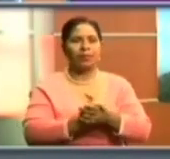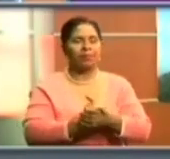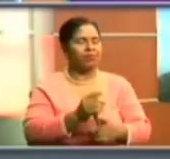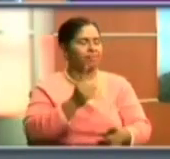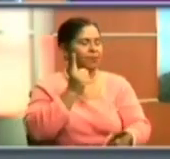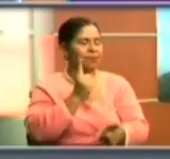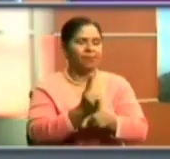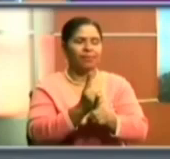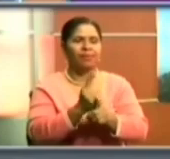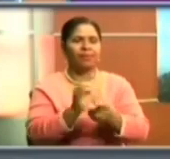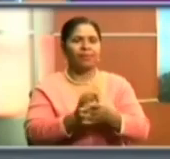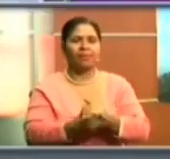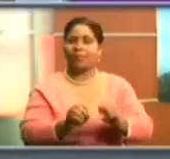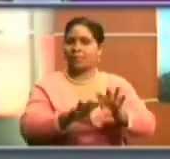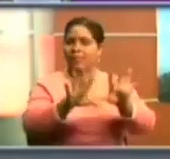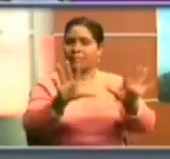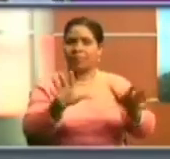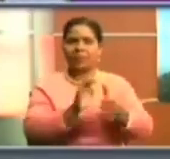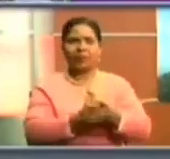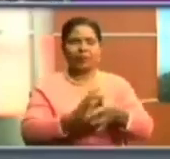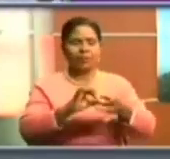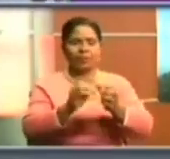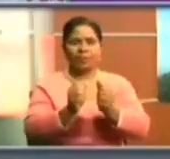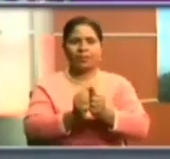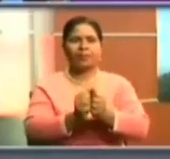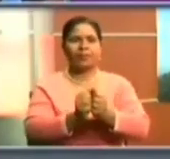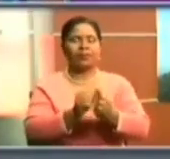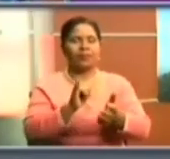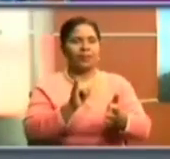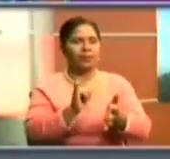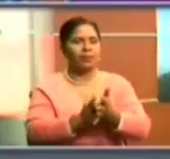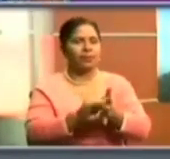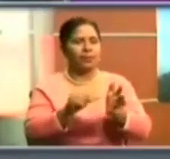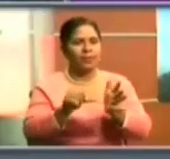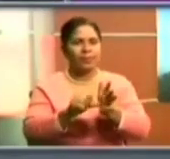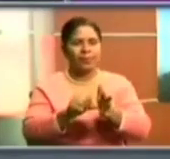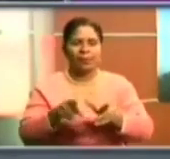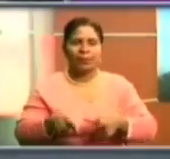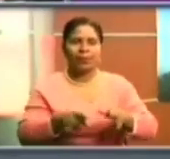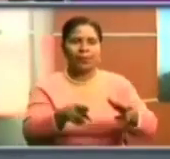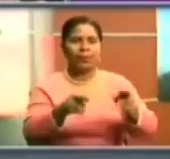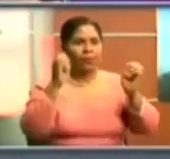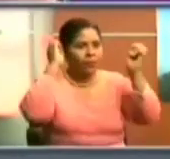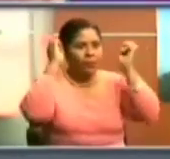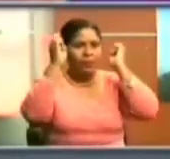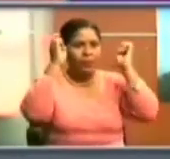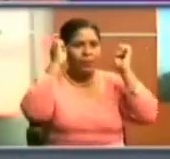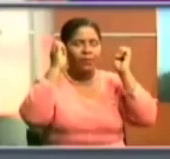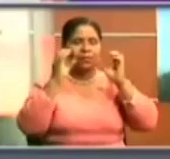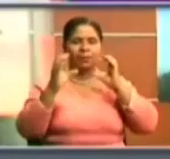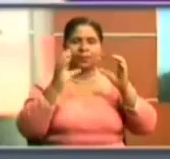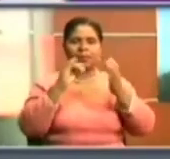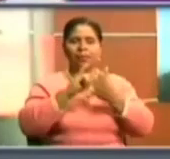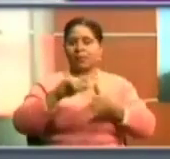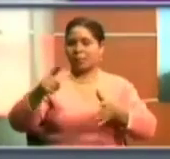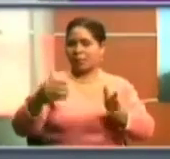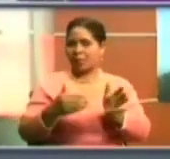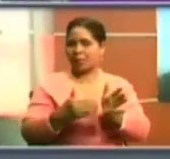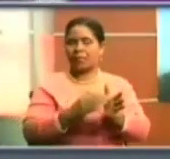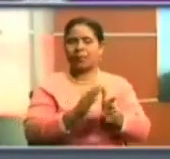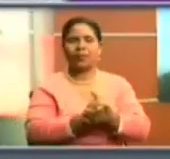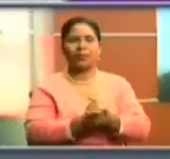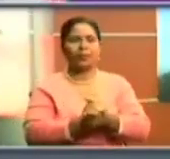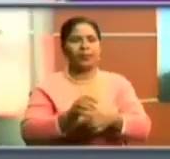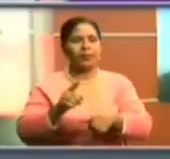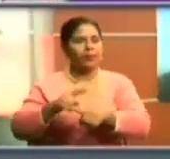efficiente et transparente. Accord coopération SAIO centré sur assainissement, éducation, culture et l'autre encore. Yon